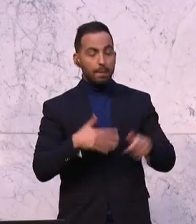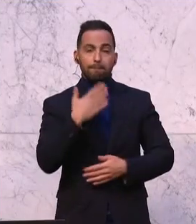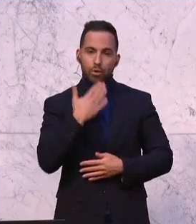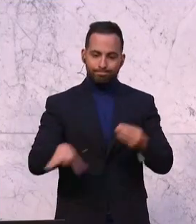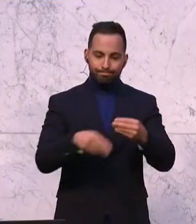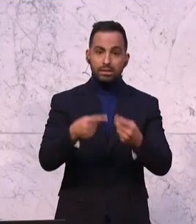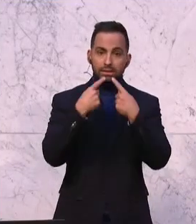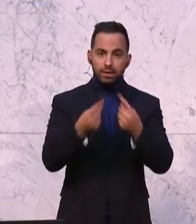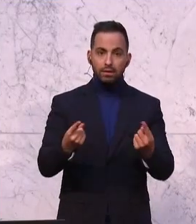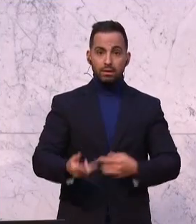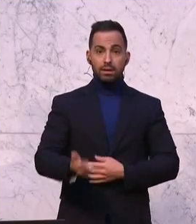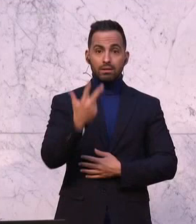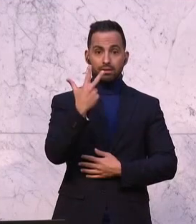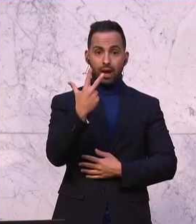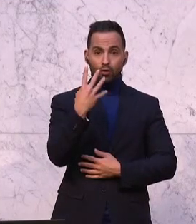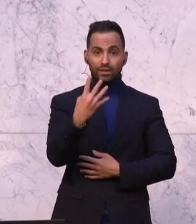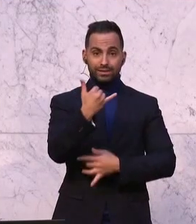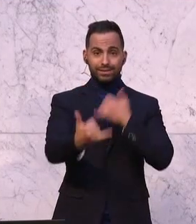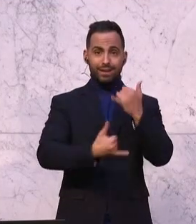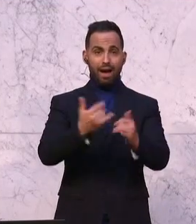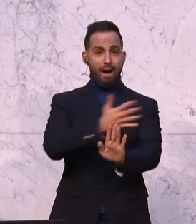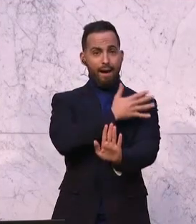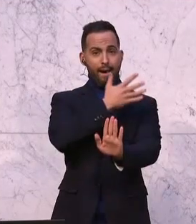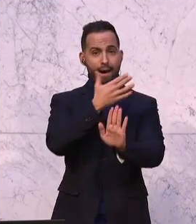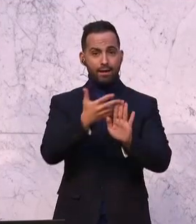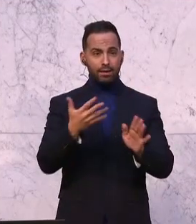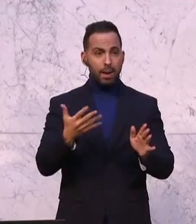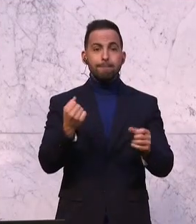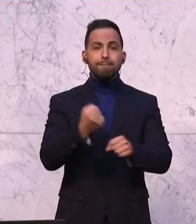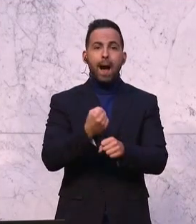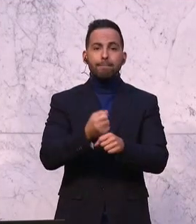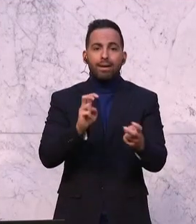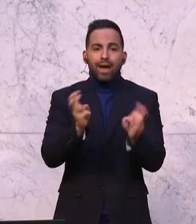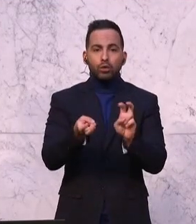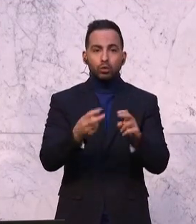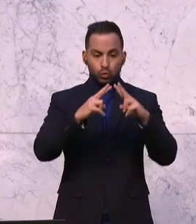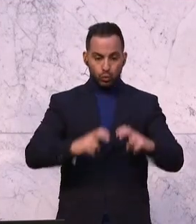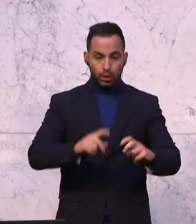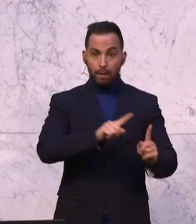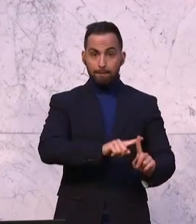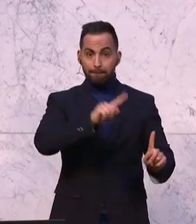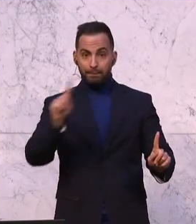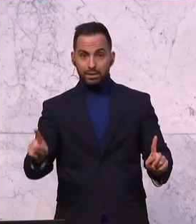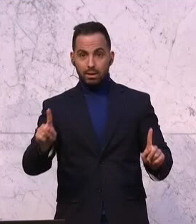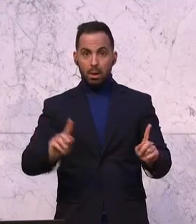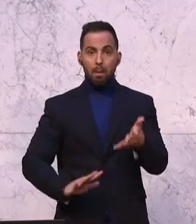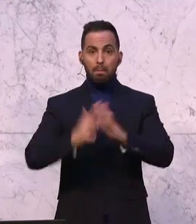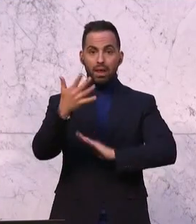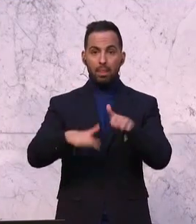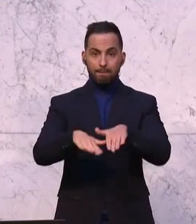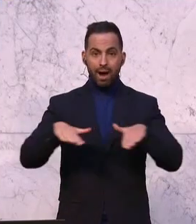sagen, dass es 43 Jahre dauert von der Machbarkeitsstudie bis zur Eröffnung des Brenner Basistunnels,